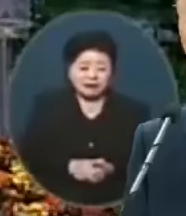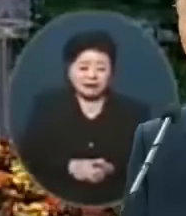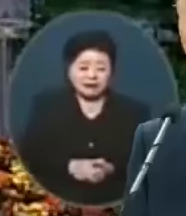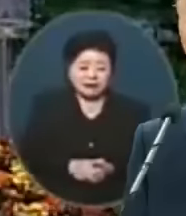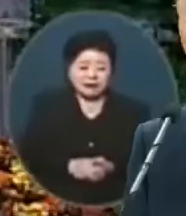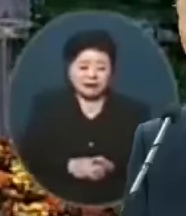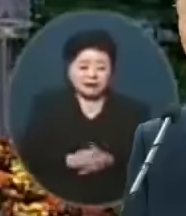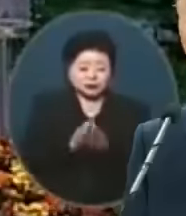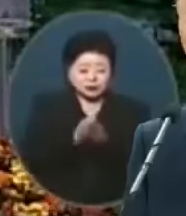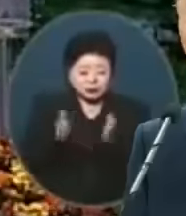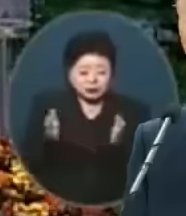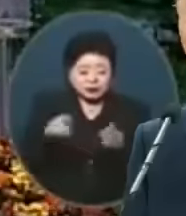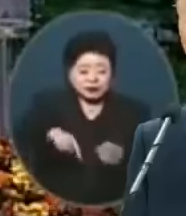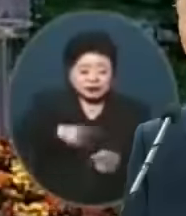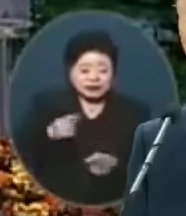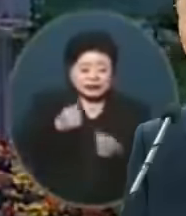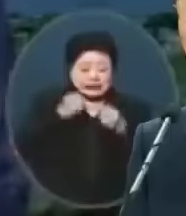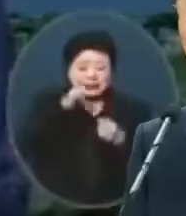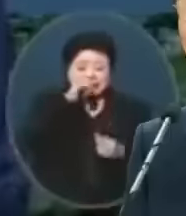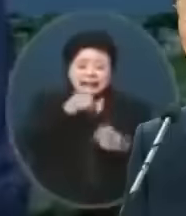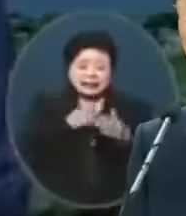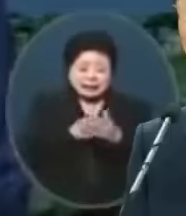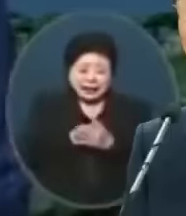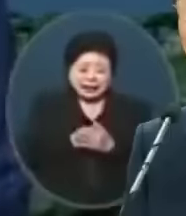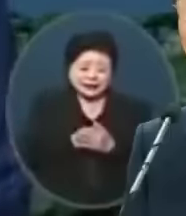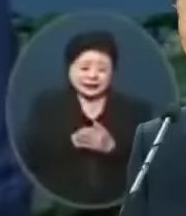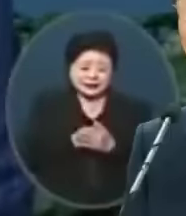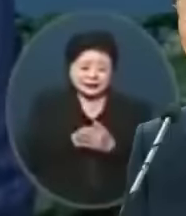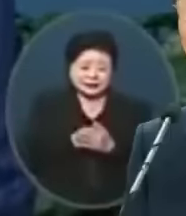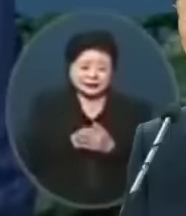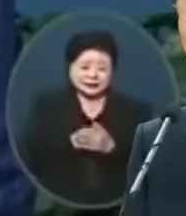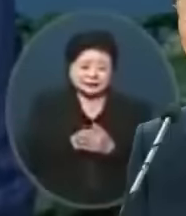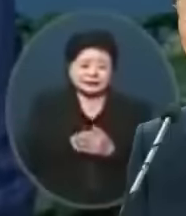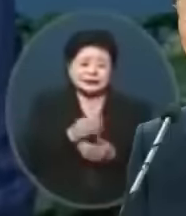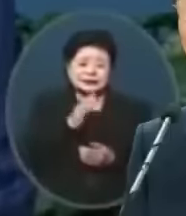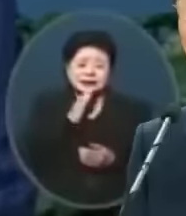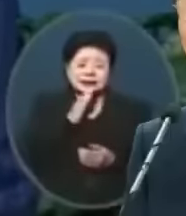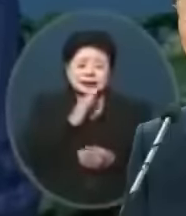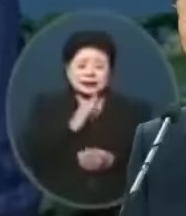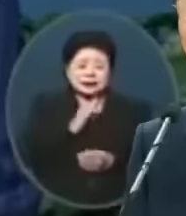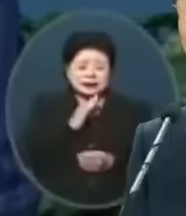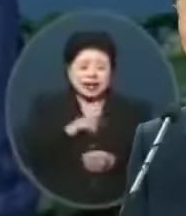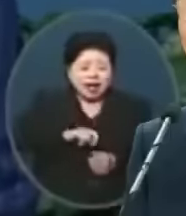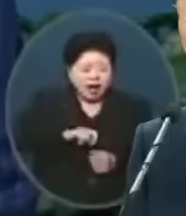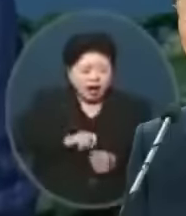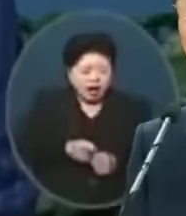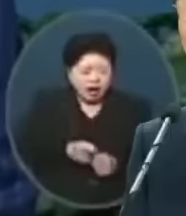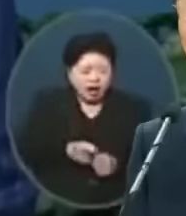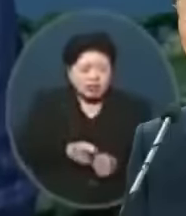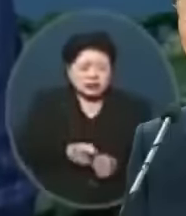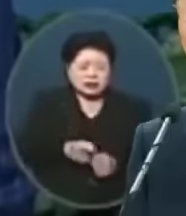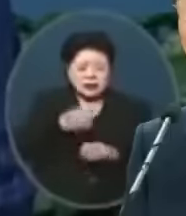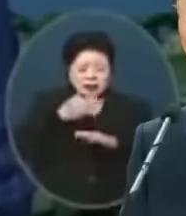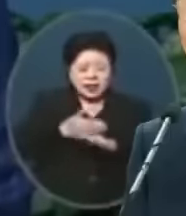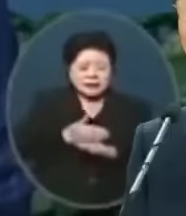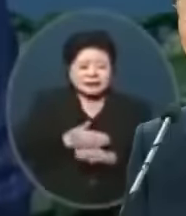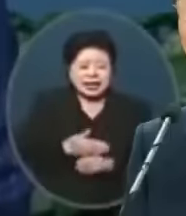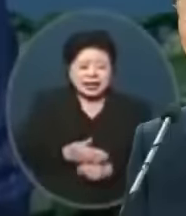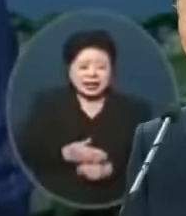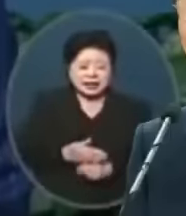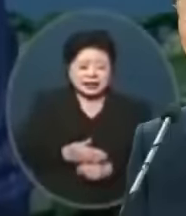해서 자기는 살아있으니까 마땅히 감사해야 되겠다고 생각하고 억지로 감사 제목을